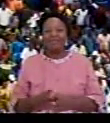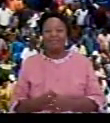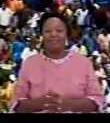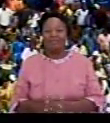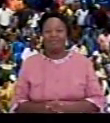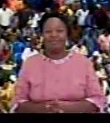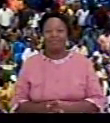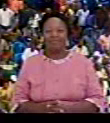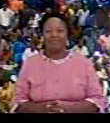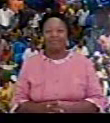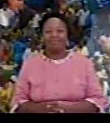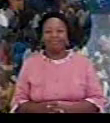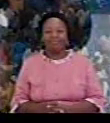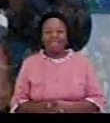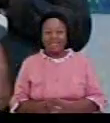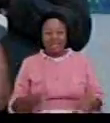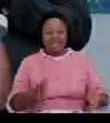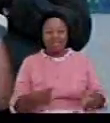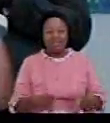Bien.